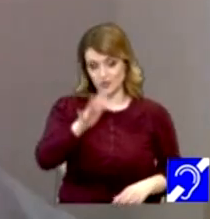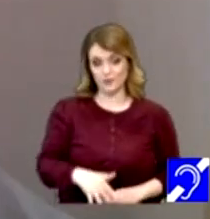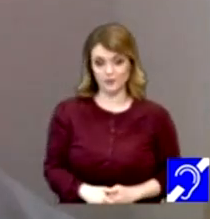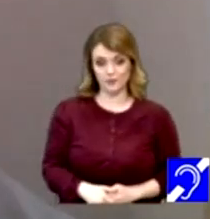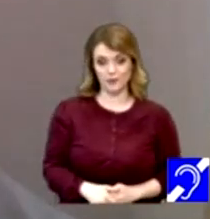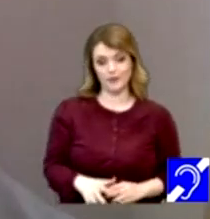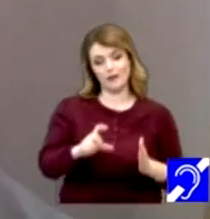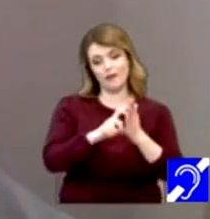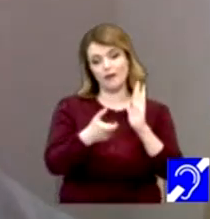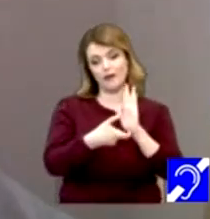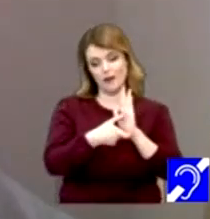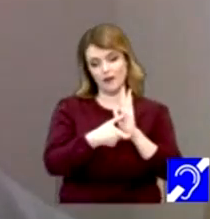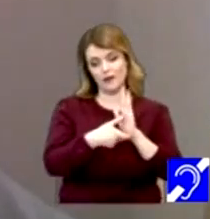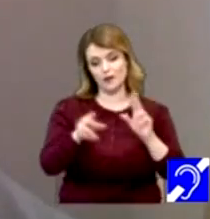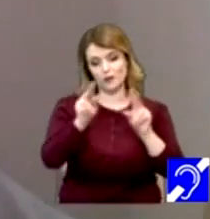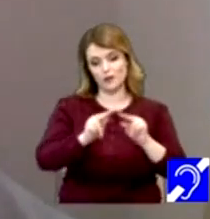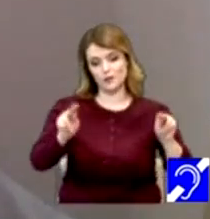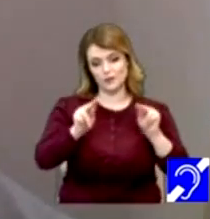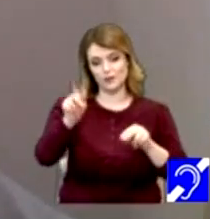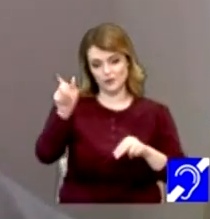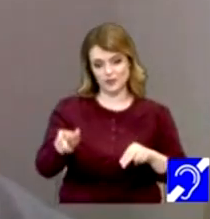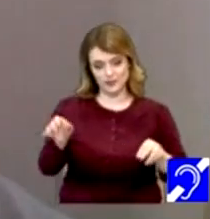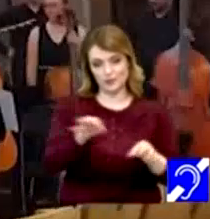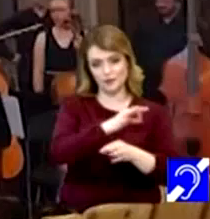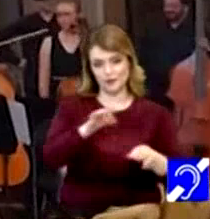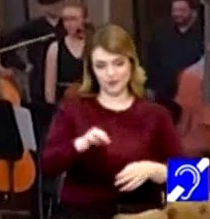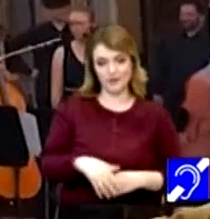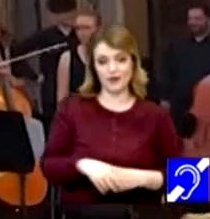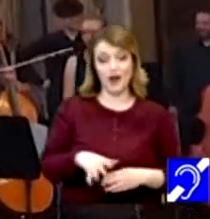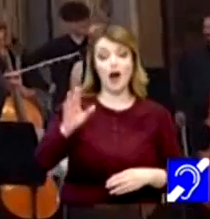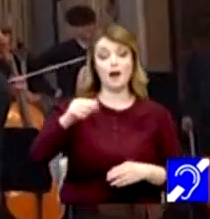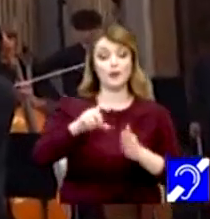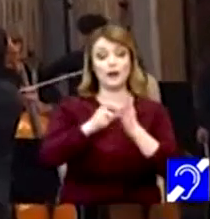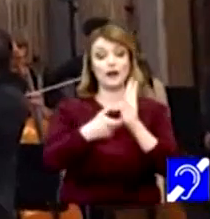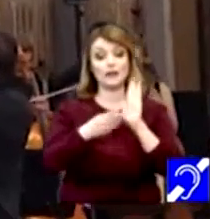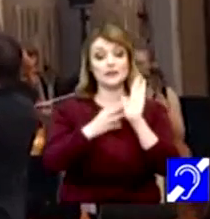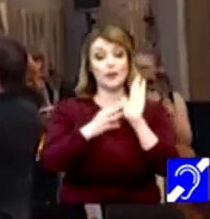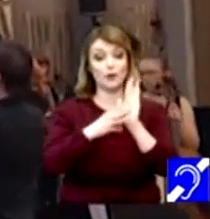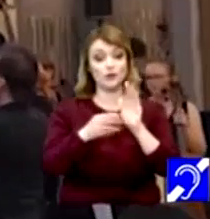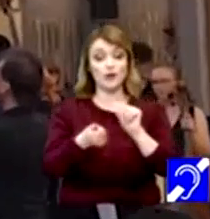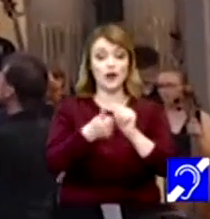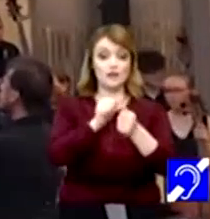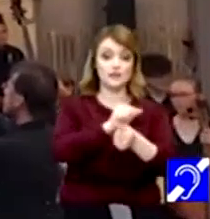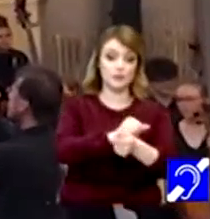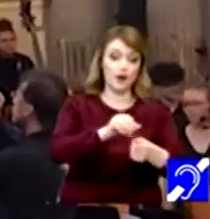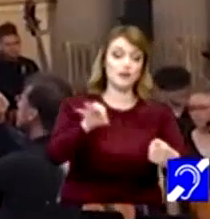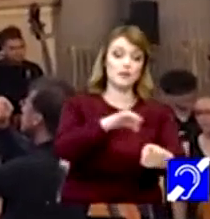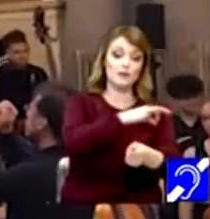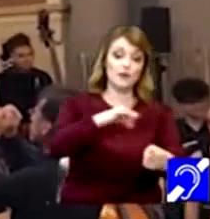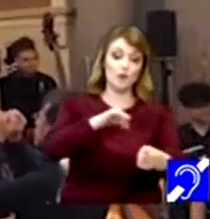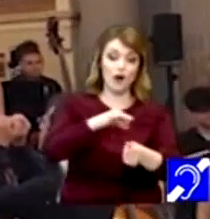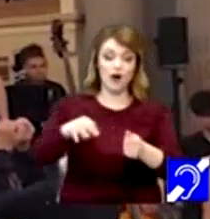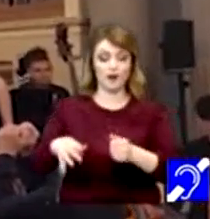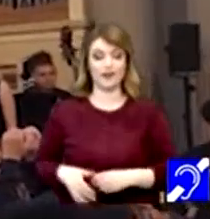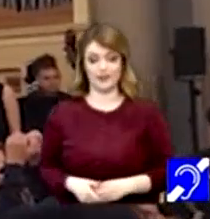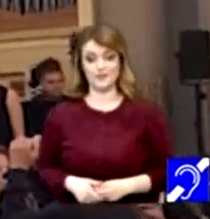la clasa profesorului de vioară Nicolae Buinovski. În clasa 8-a a schimbat vigoara pe violă și de atunci nu s-a